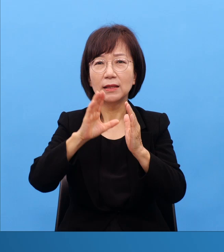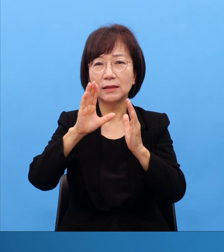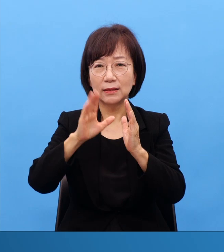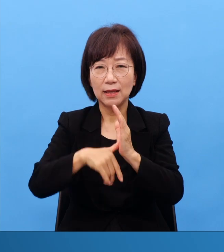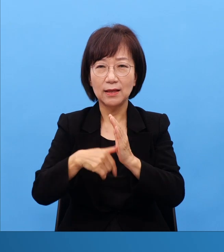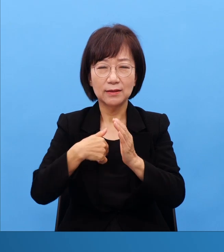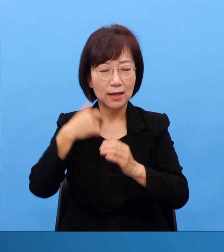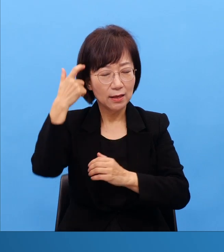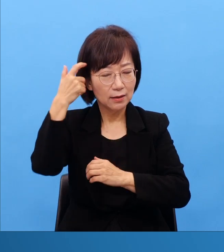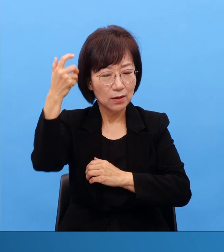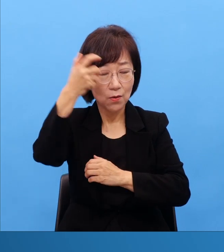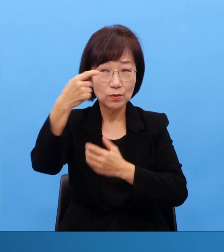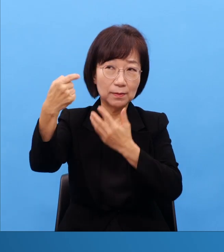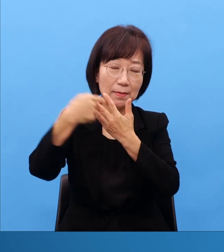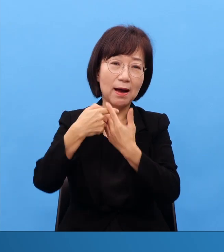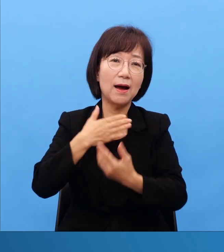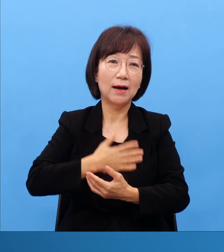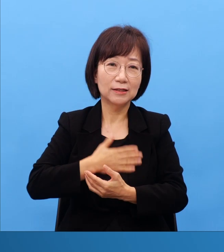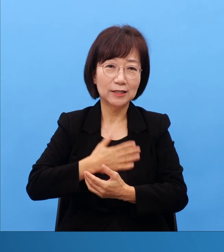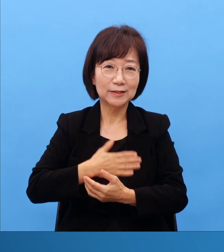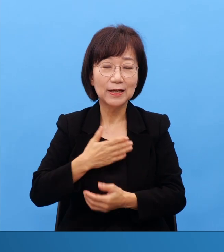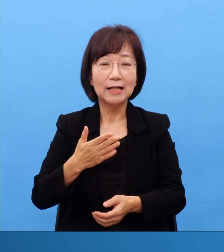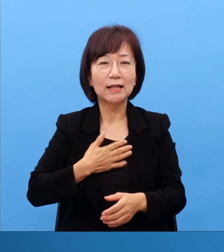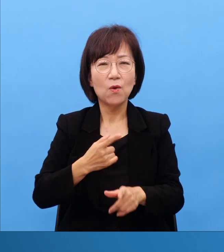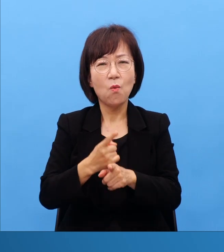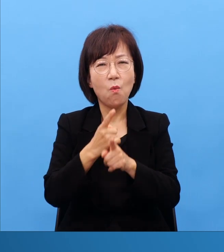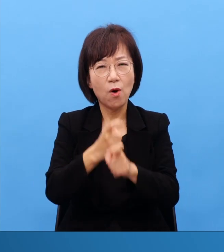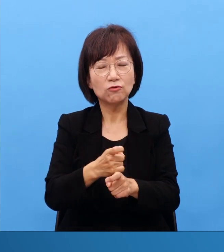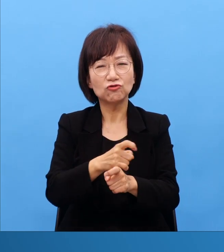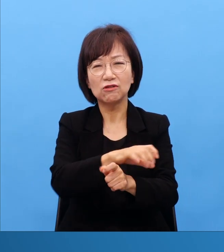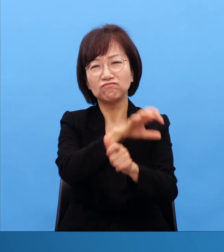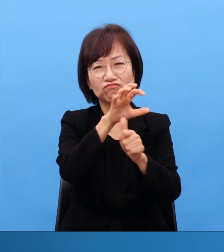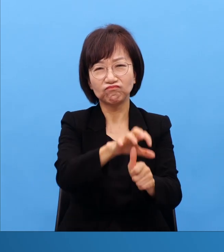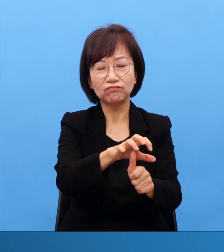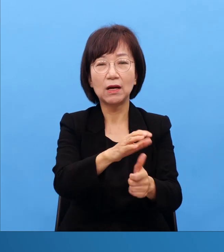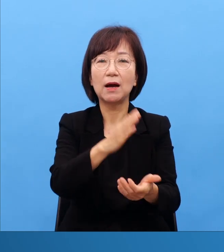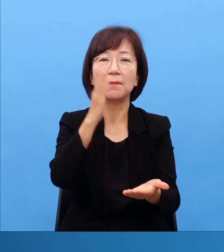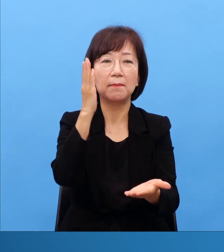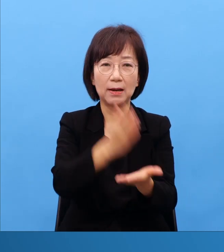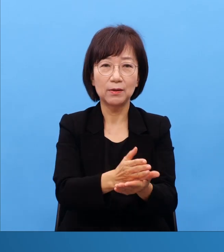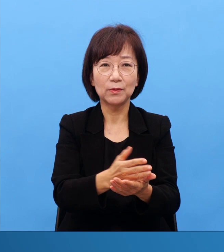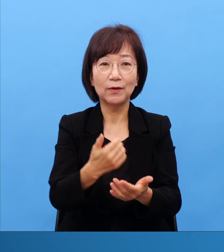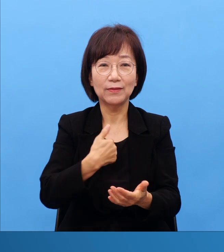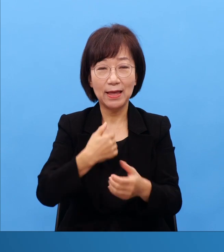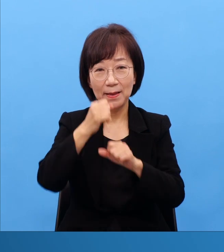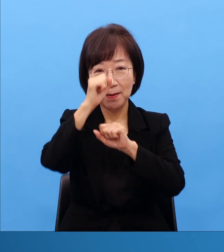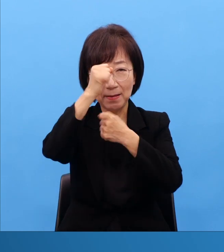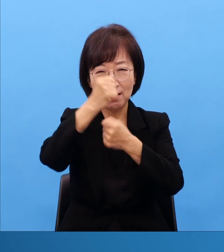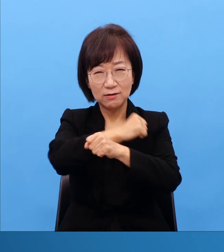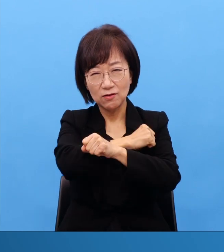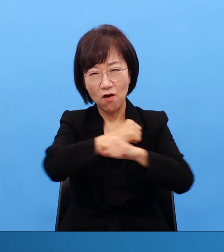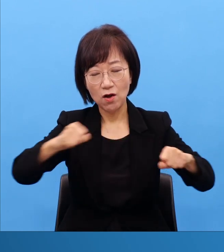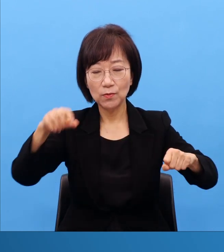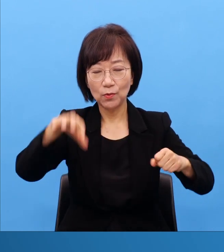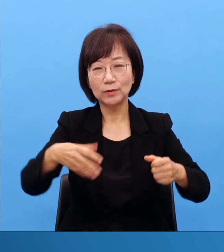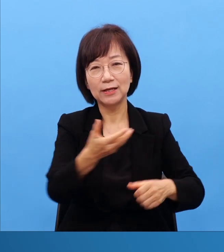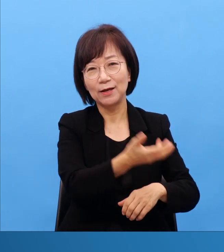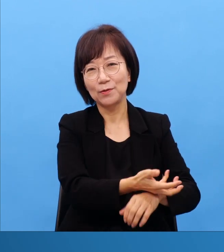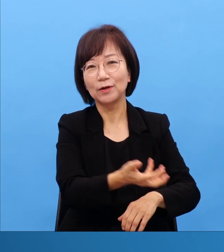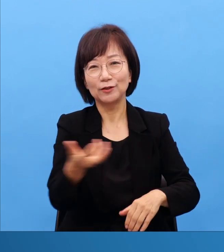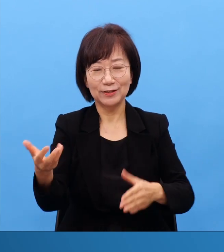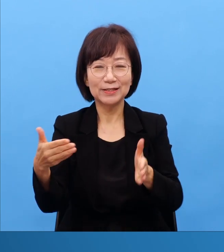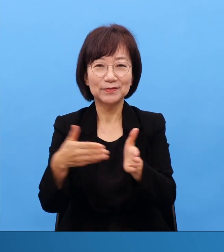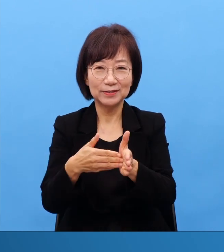내 영혼을 아셨으며 나를 원수의 수중에 붙이지 아니하셨고 내 발을 넓은 곳에